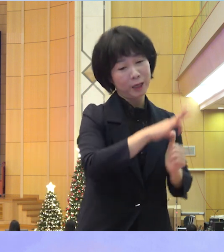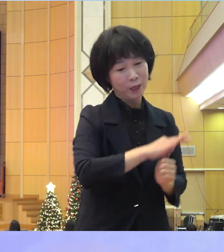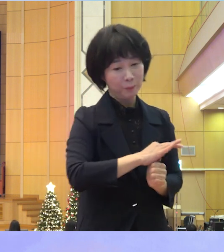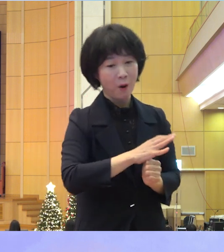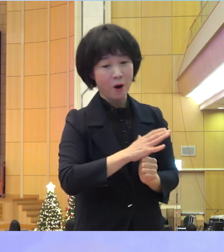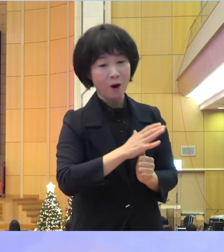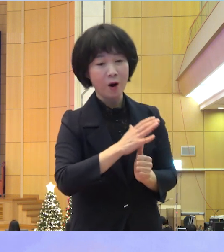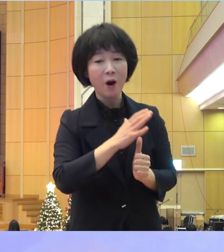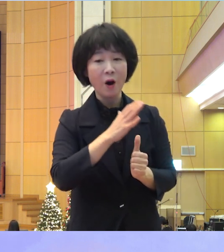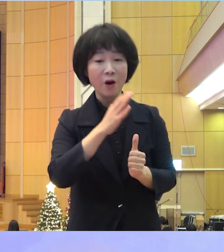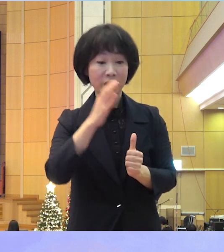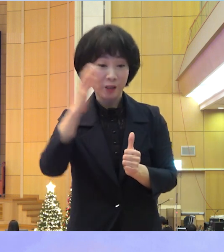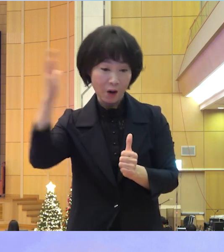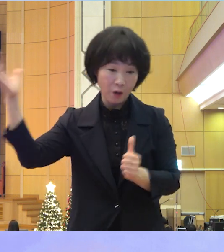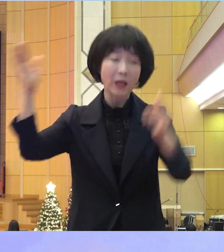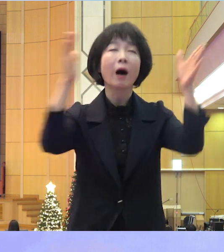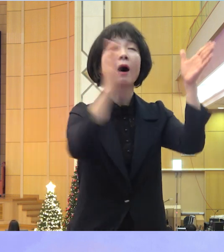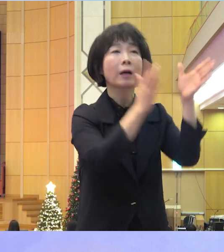길을